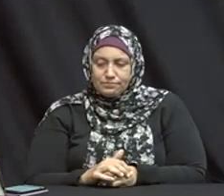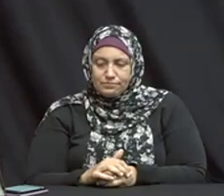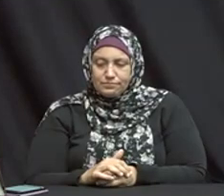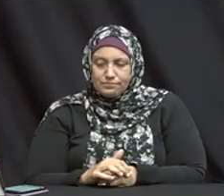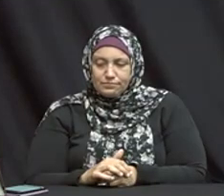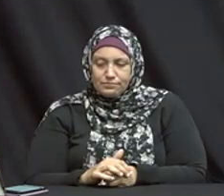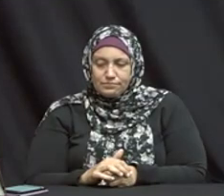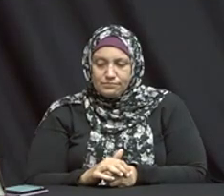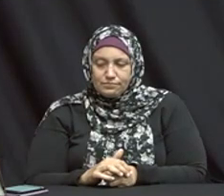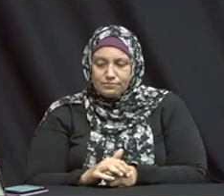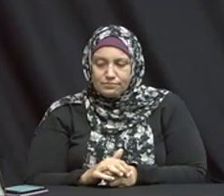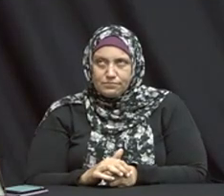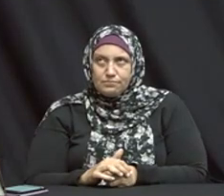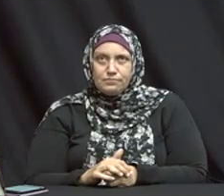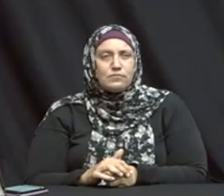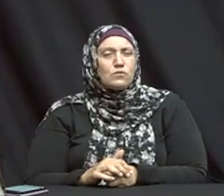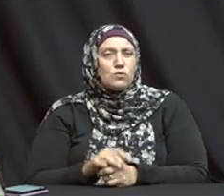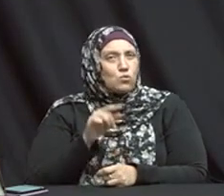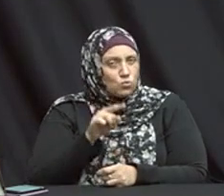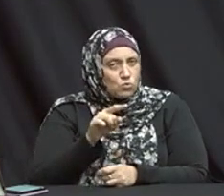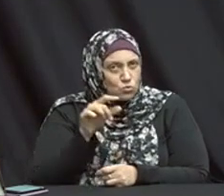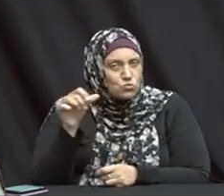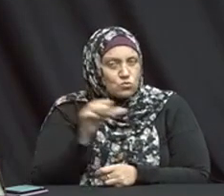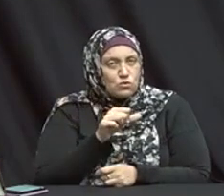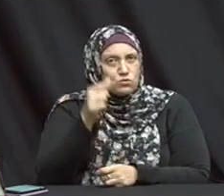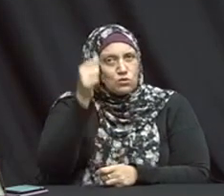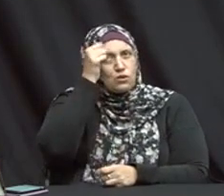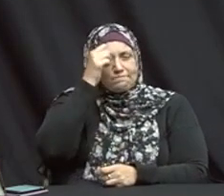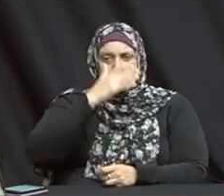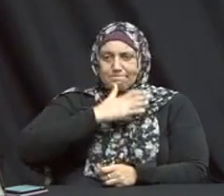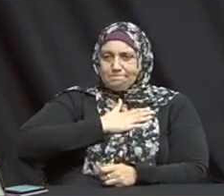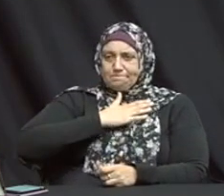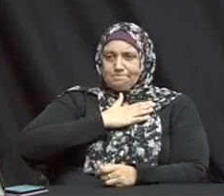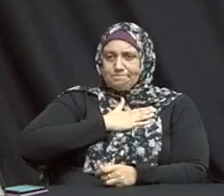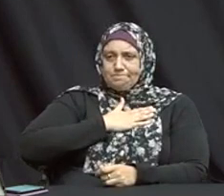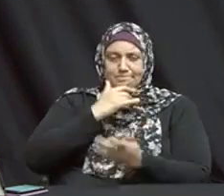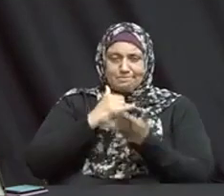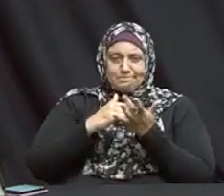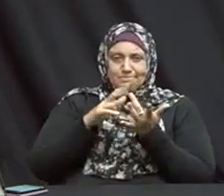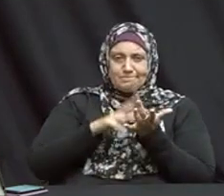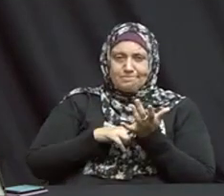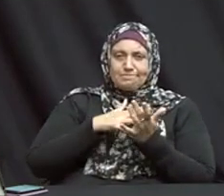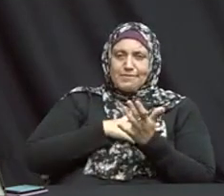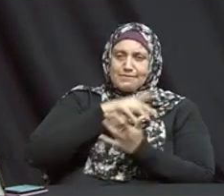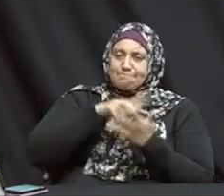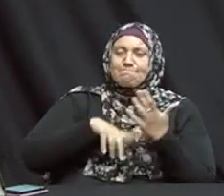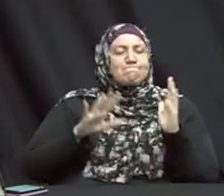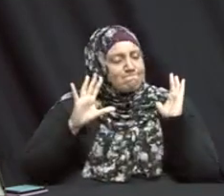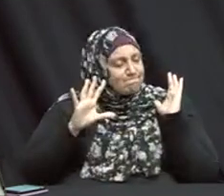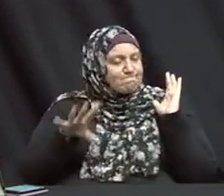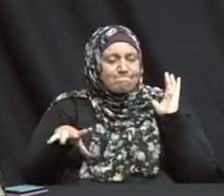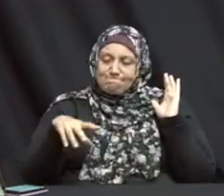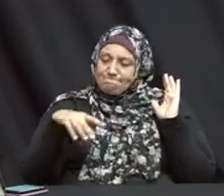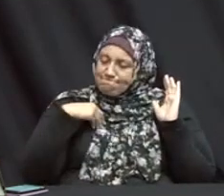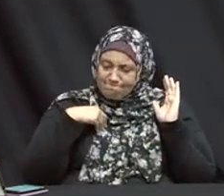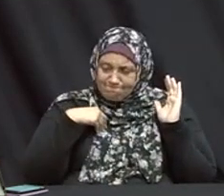أليس الله بأحكم الحاكمين.